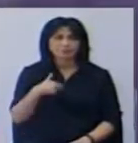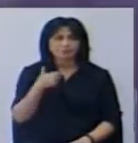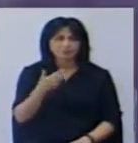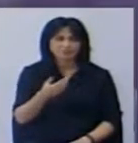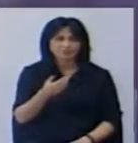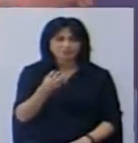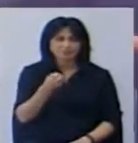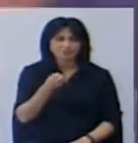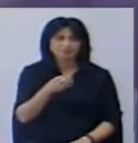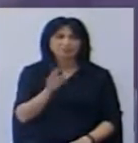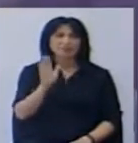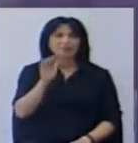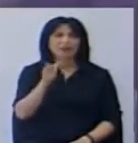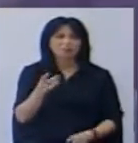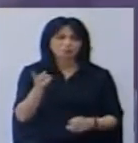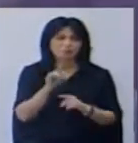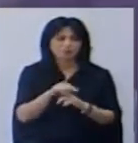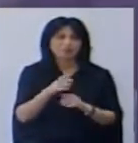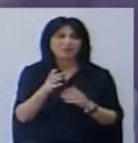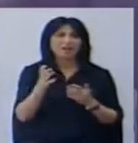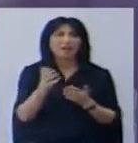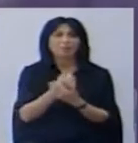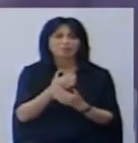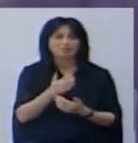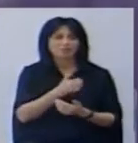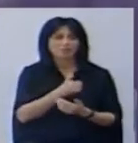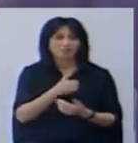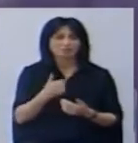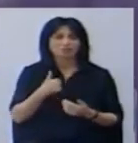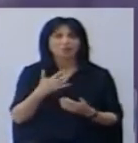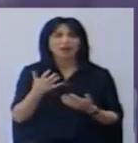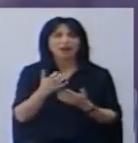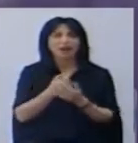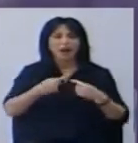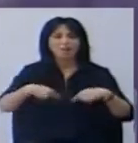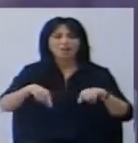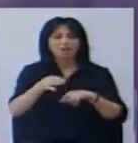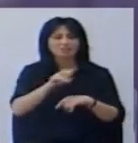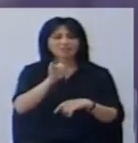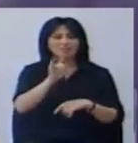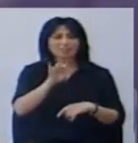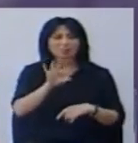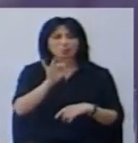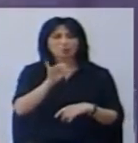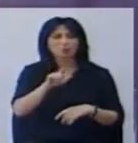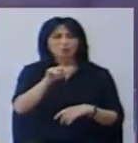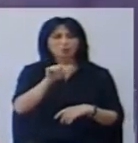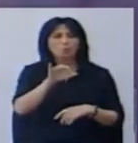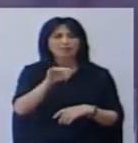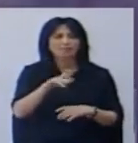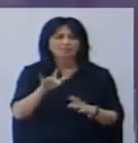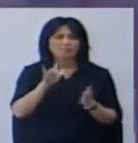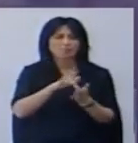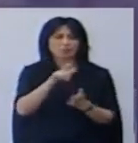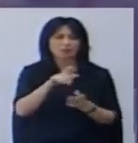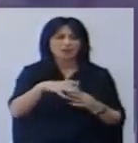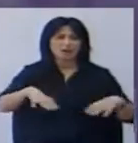მოგესალმებით და დაგემშვიდობებით, გამარჯვების იმედით. ჩემო გამარჯვების ძელქვიანის, უქიმერიონისა და გუმათესის